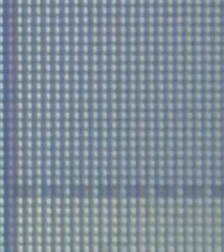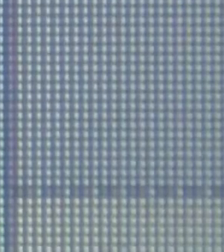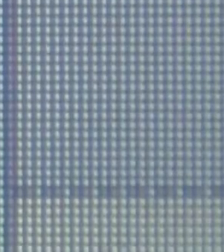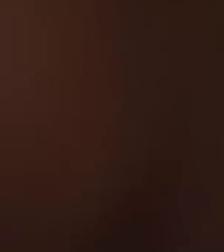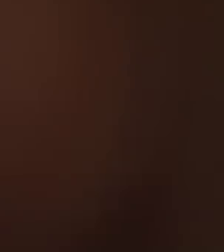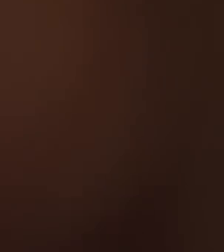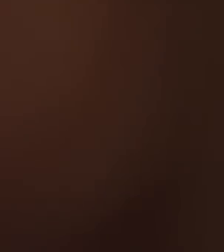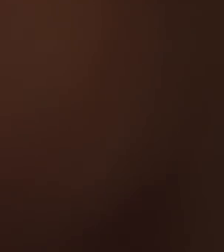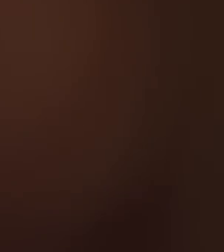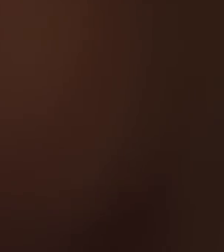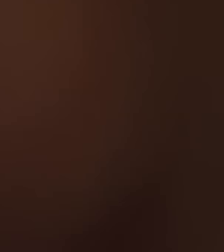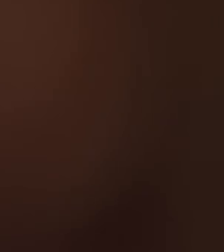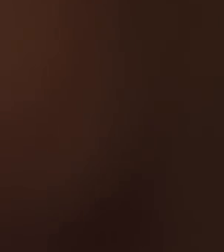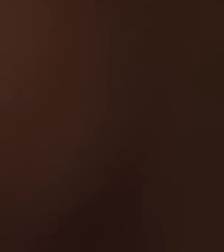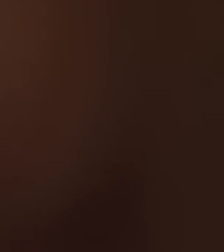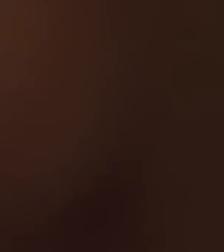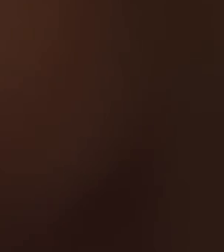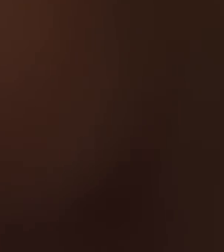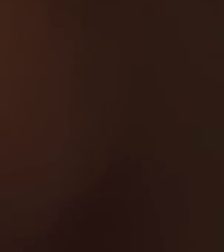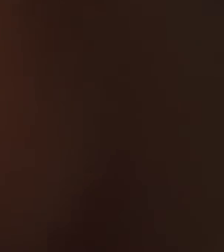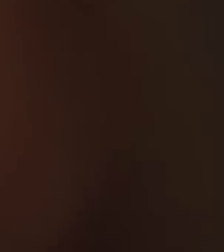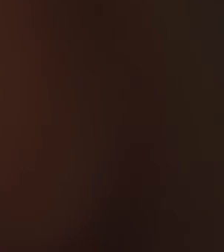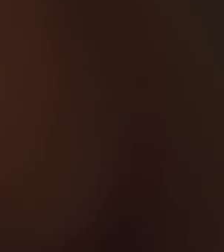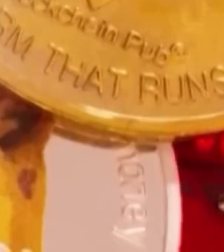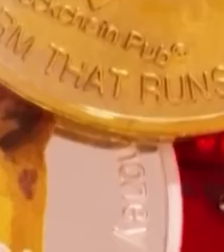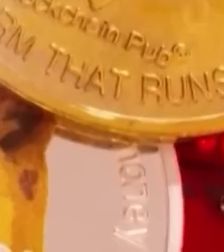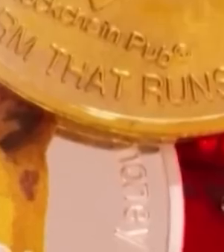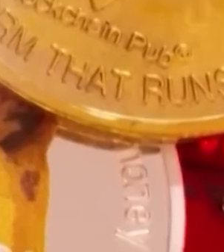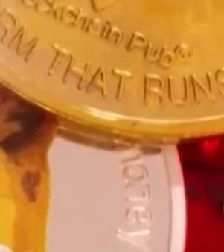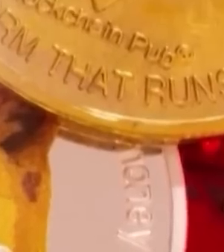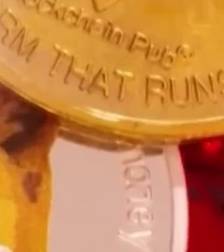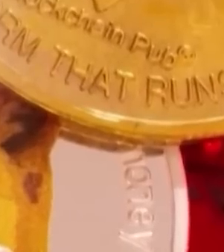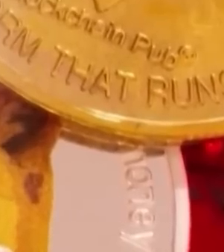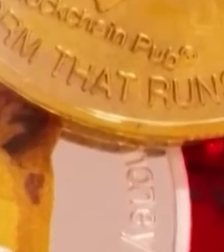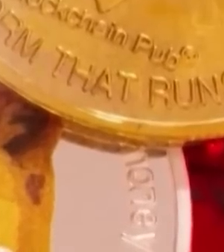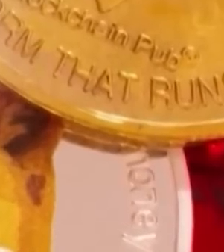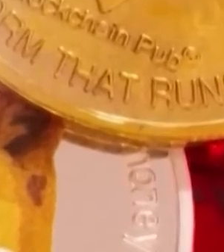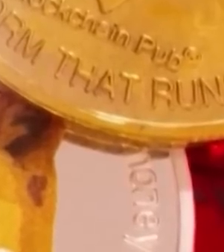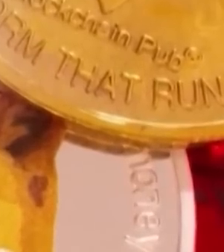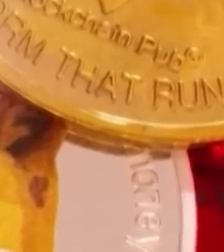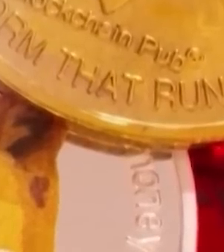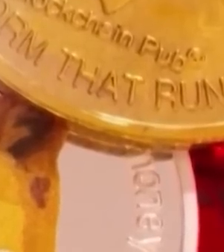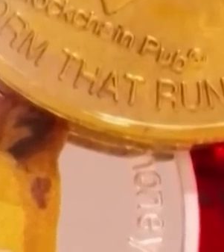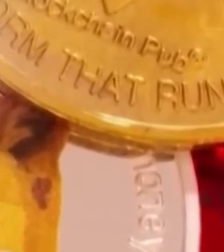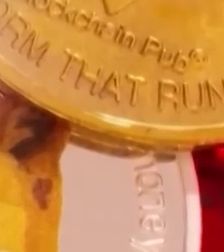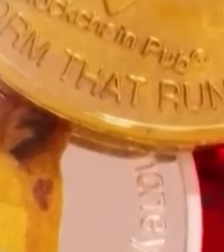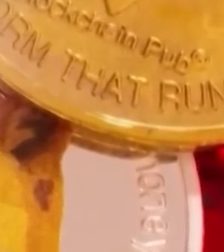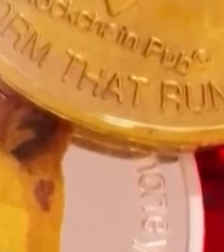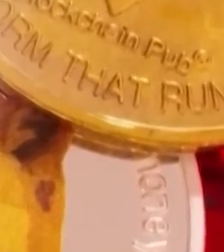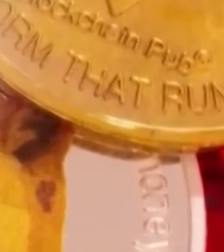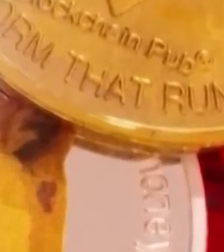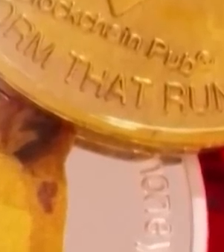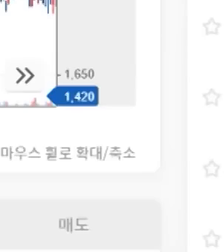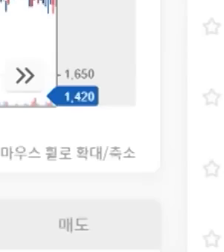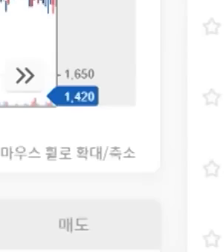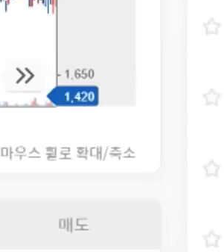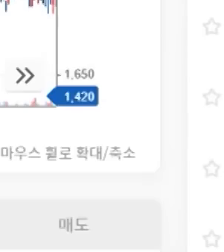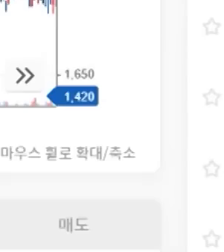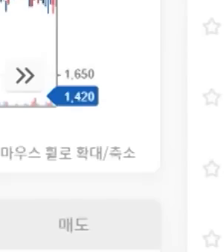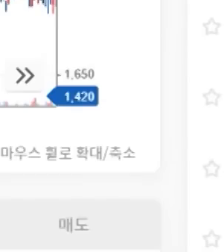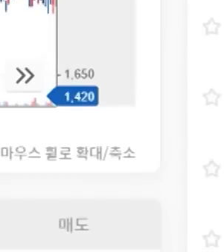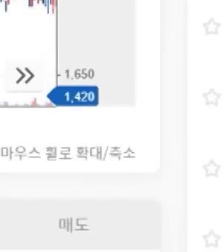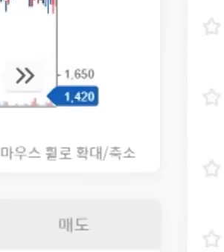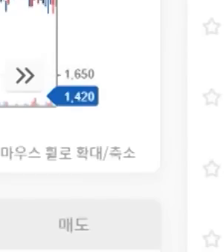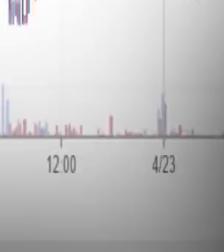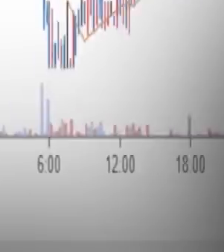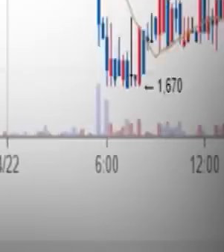판 것으로 보여 주식 실력도 예사롭지 않다는 평가입니다. 여기에 주식 매도 대금으로 샀다는 코인이 60억 원의 규모까지 늘어나 자산은